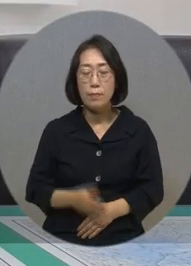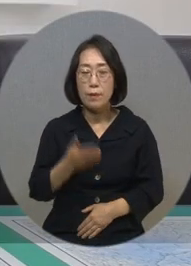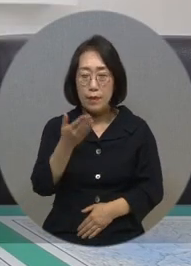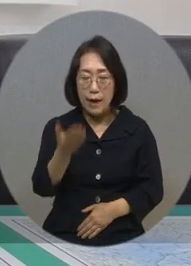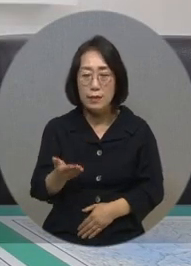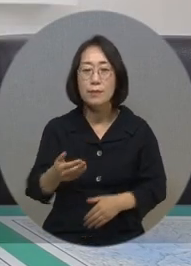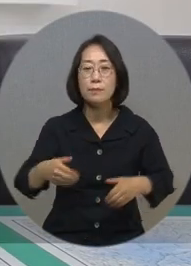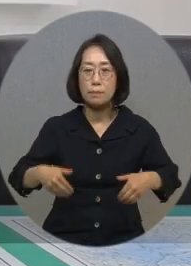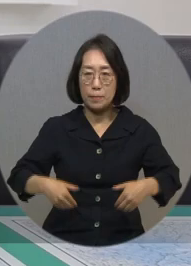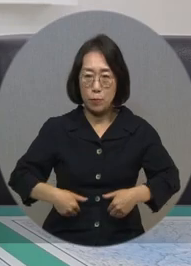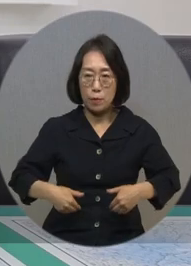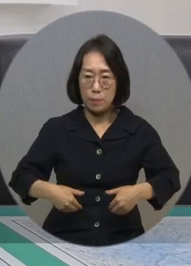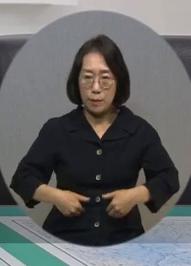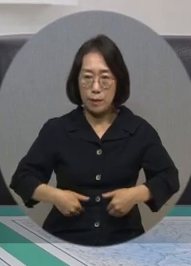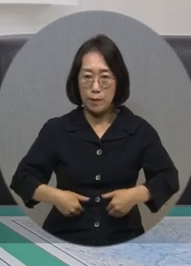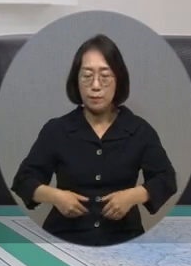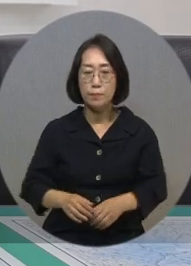당신이 필요합니다